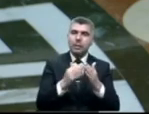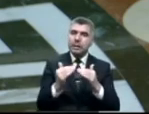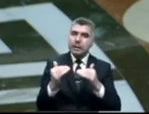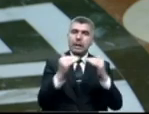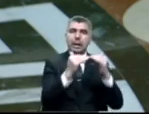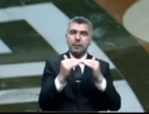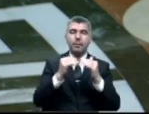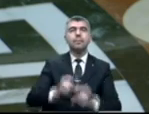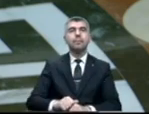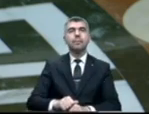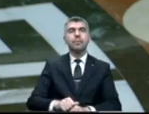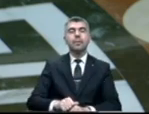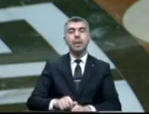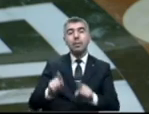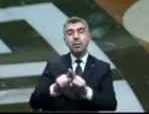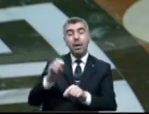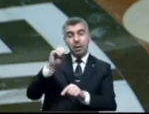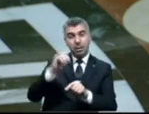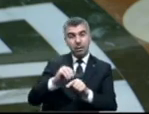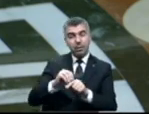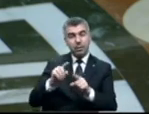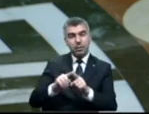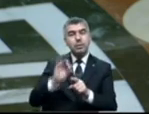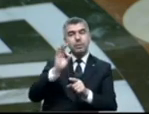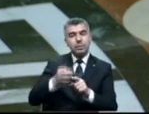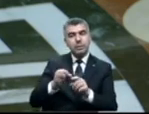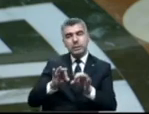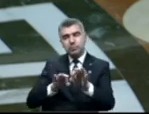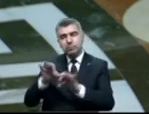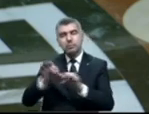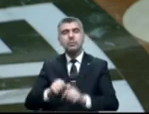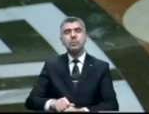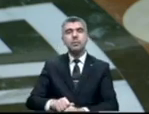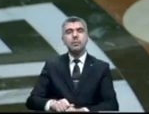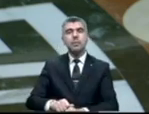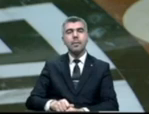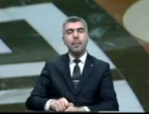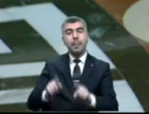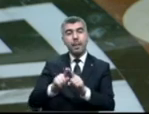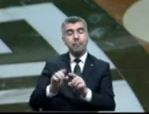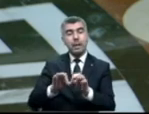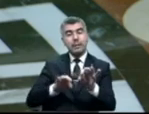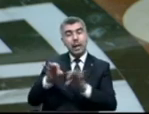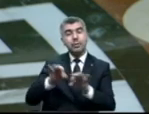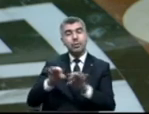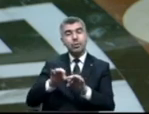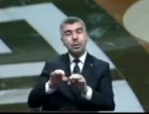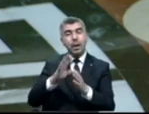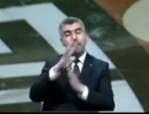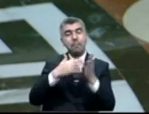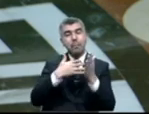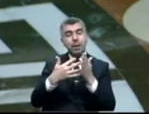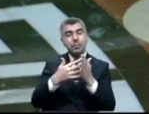ملائمة وكذلك نمط فعال للتسيير وفي هذا الإطار كتهدف استراتيجية الجيل الأخضر إلى